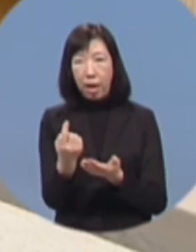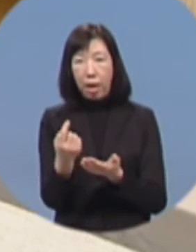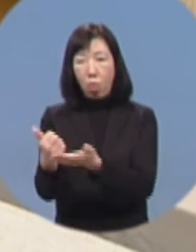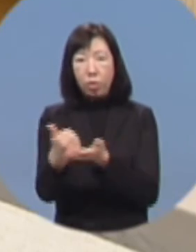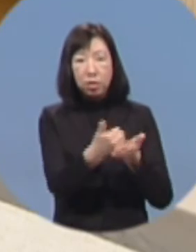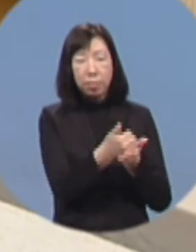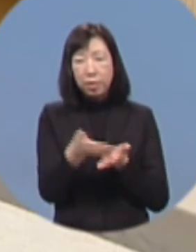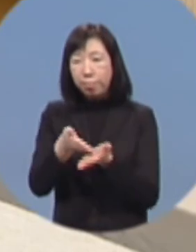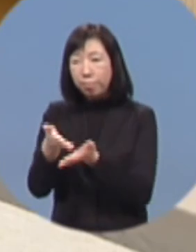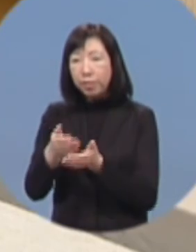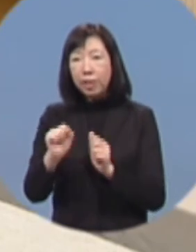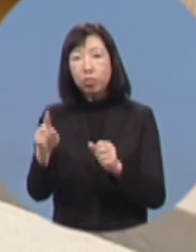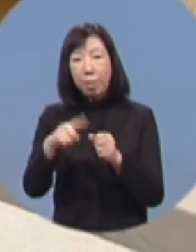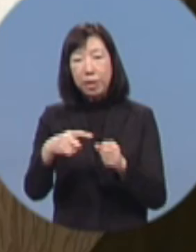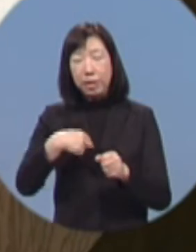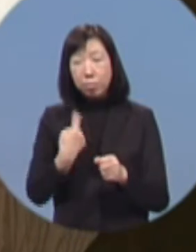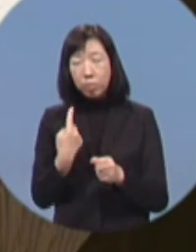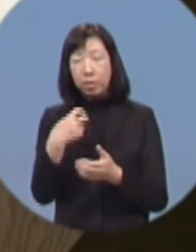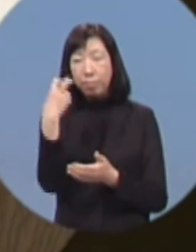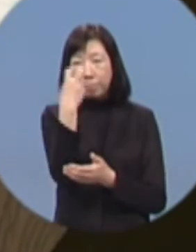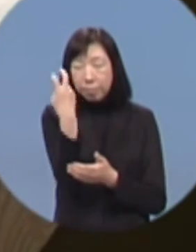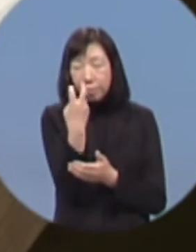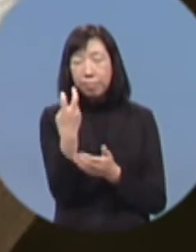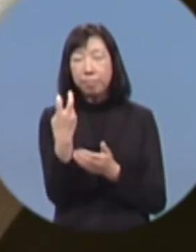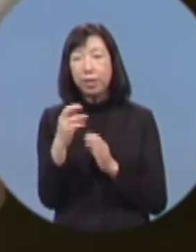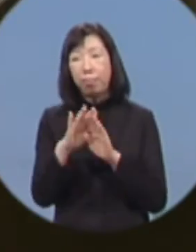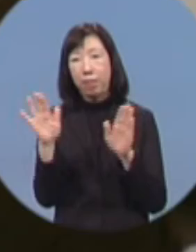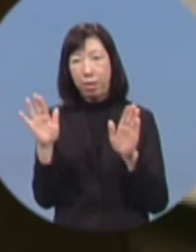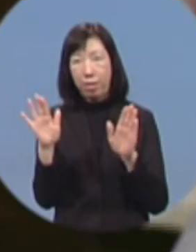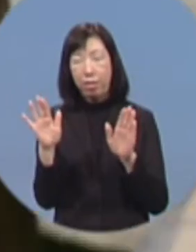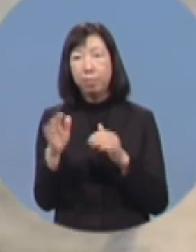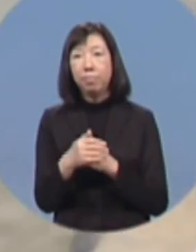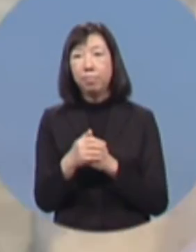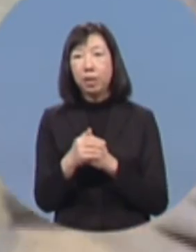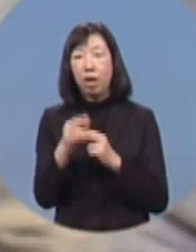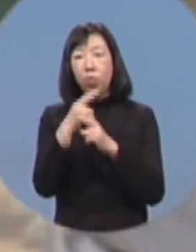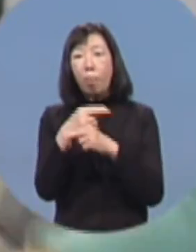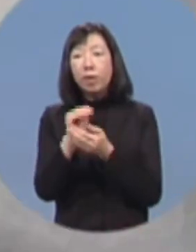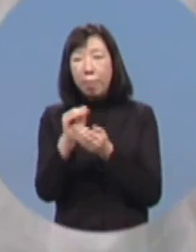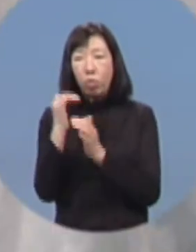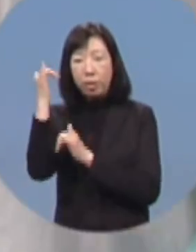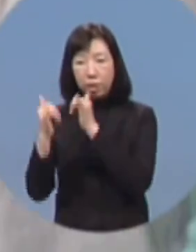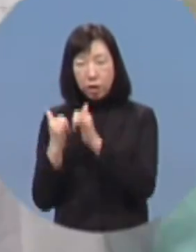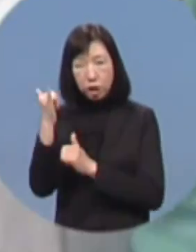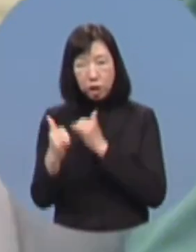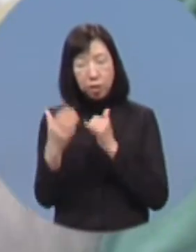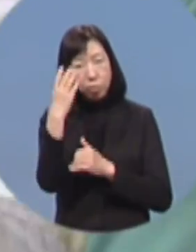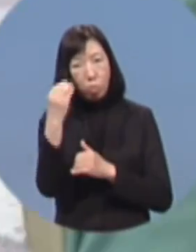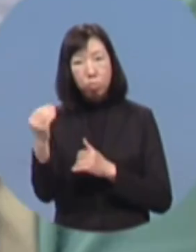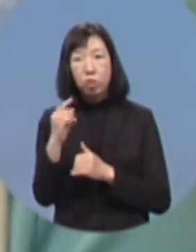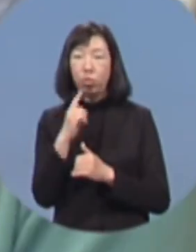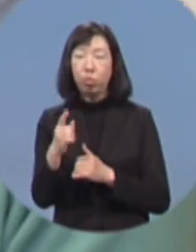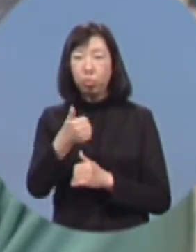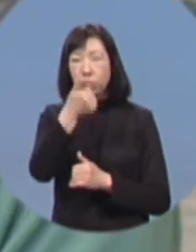客様に説明をするために自分なりにいろんなことを調べ始めていたら、トンボ玉の歴史とか魅力っていう